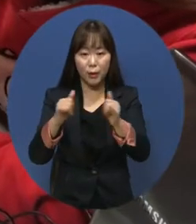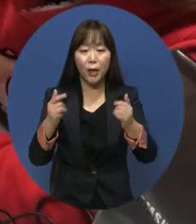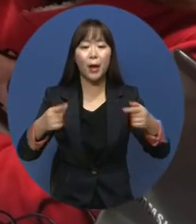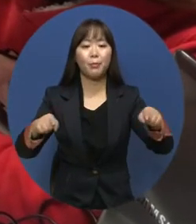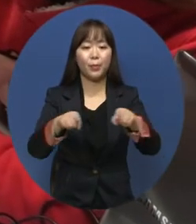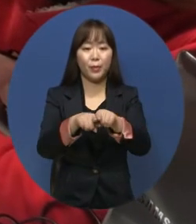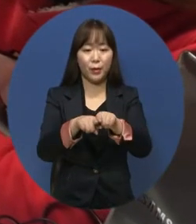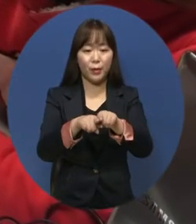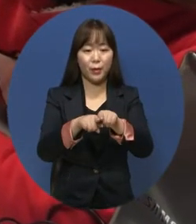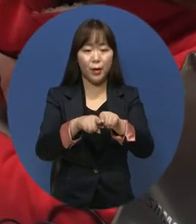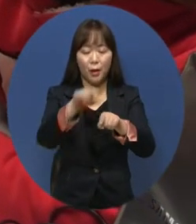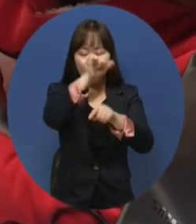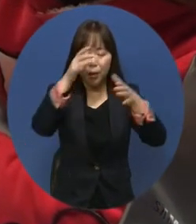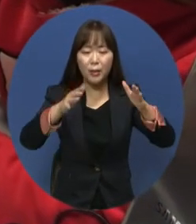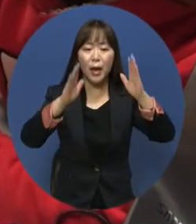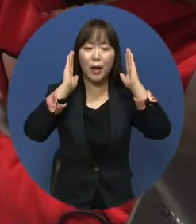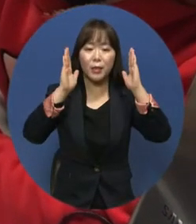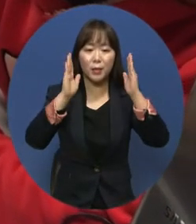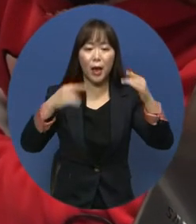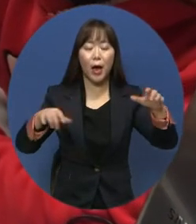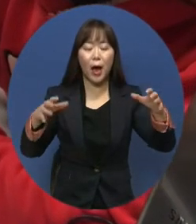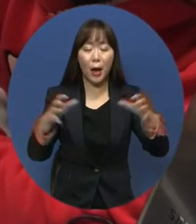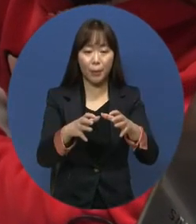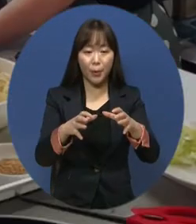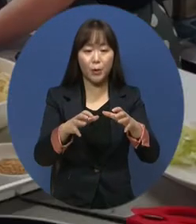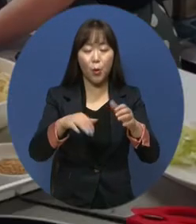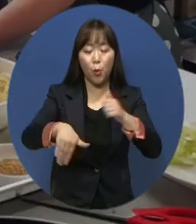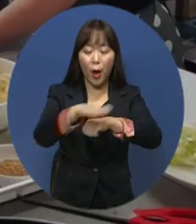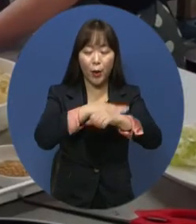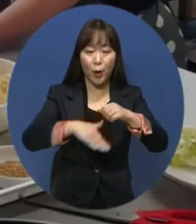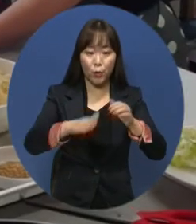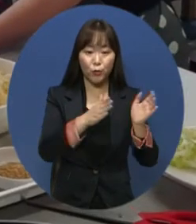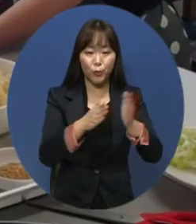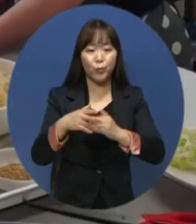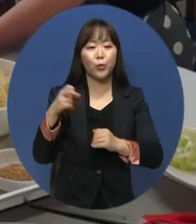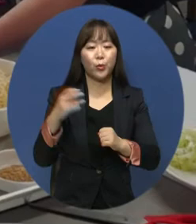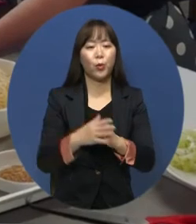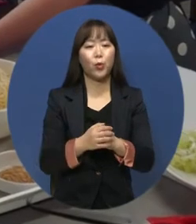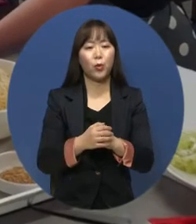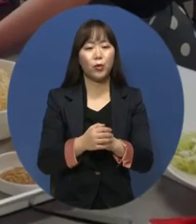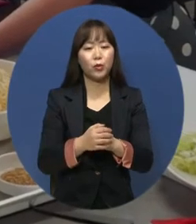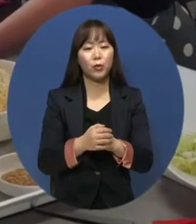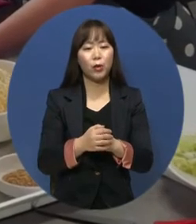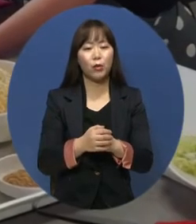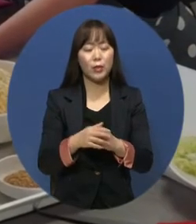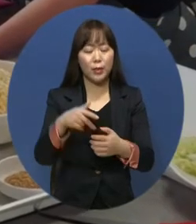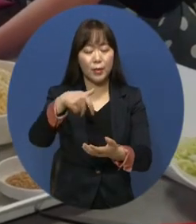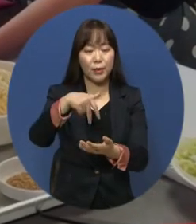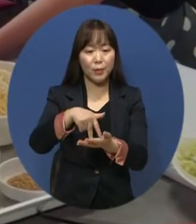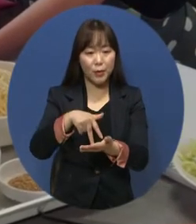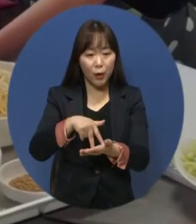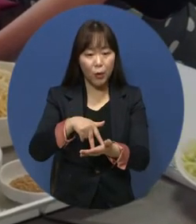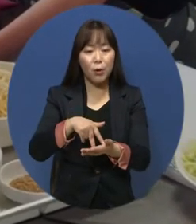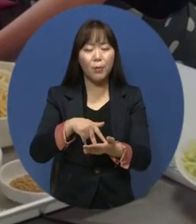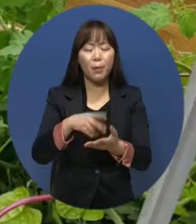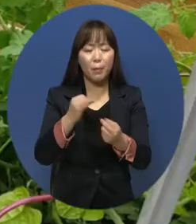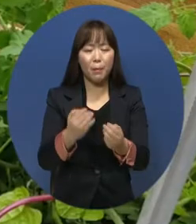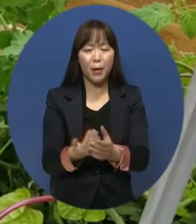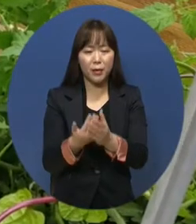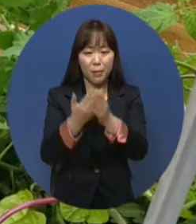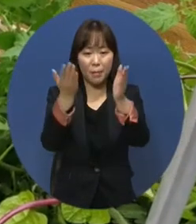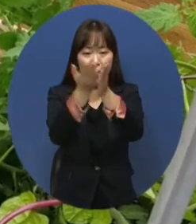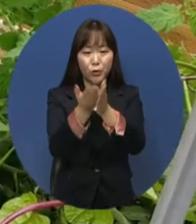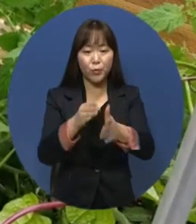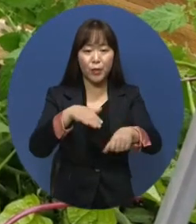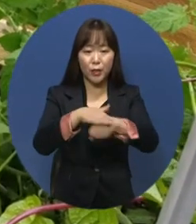함께하는 평생학습 공동체 환경 조형과 평생학습 주체로 성장할 수 있는 맞춤형